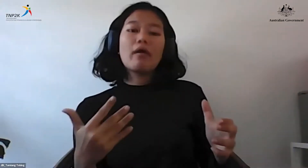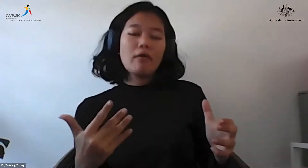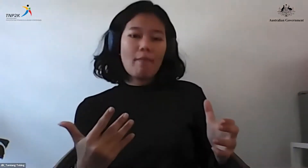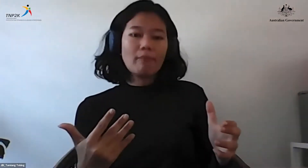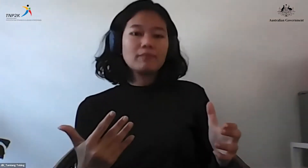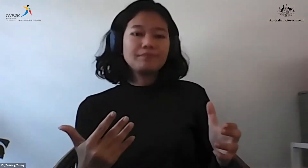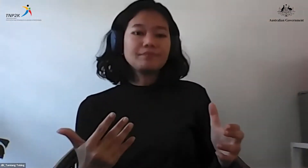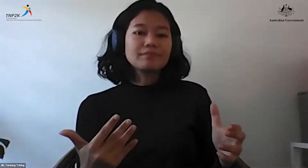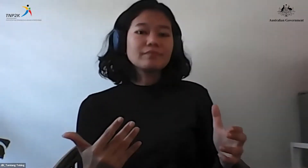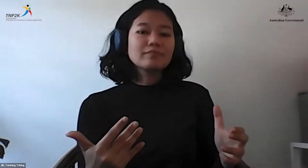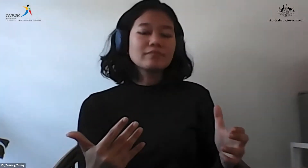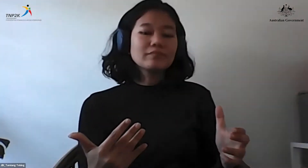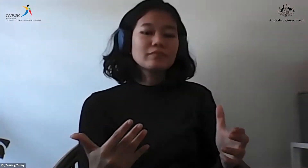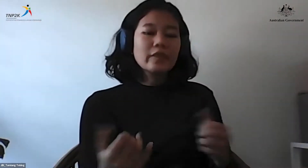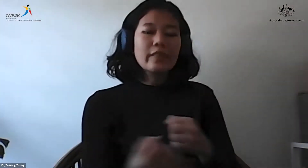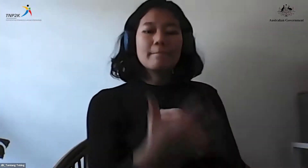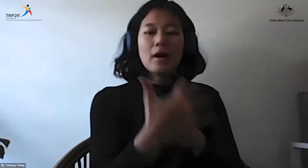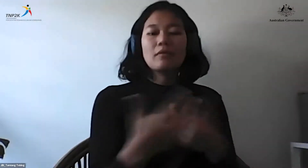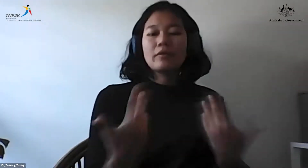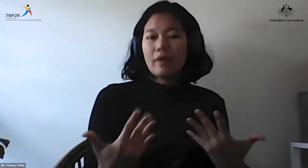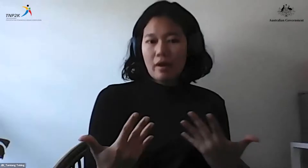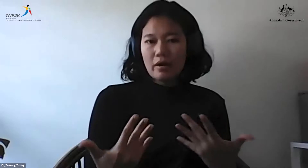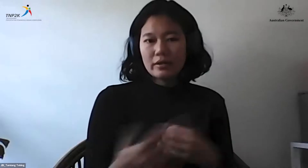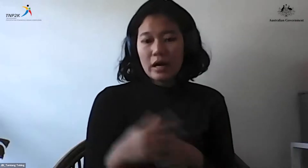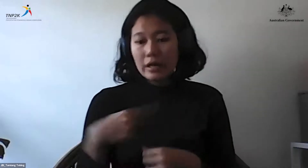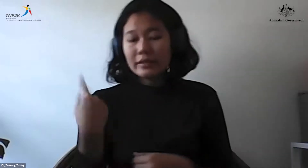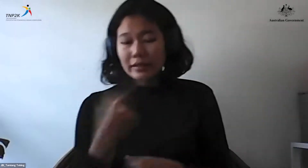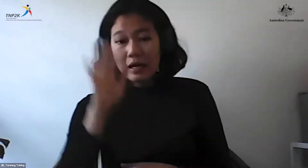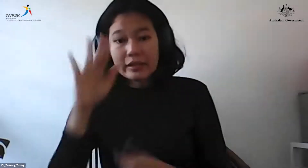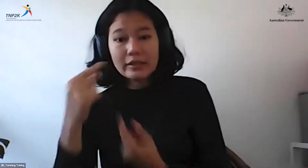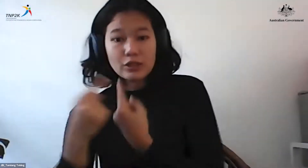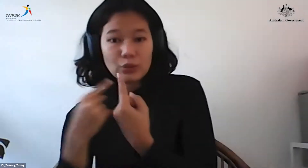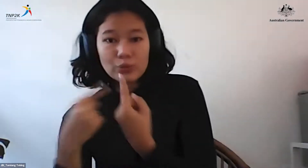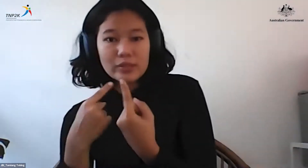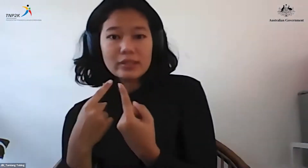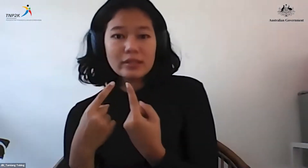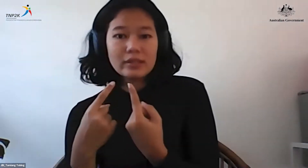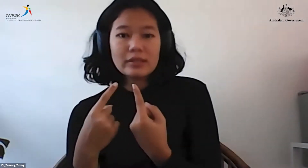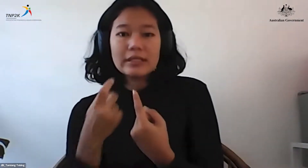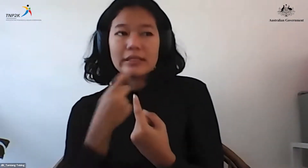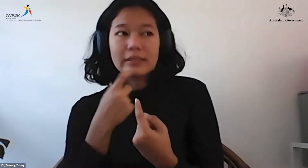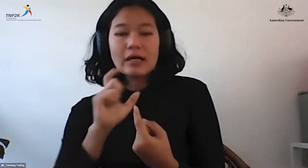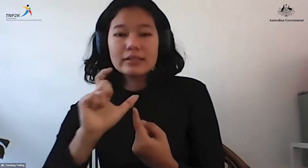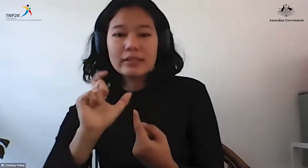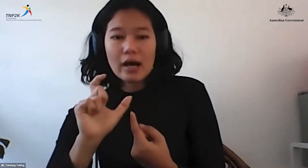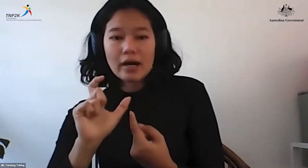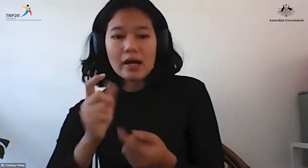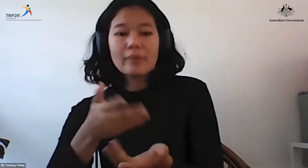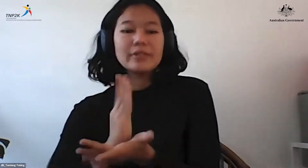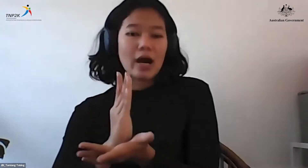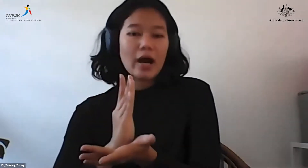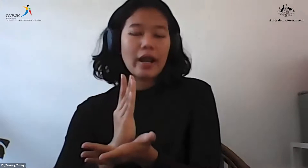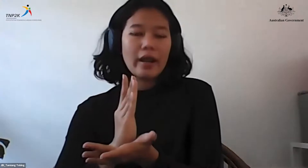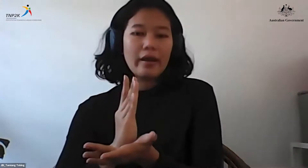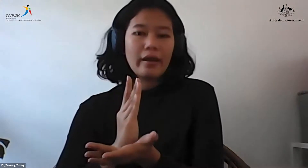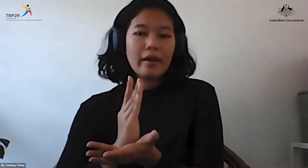bagaimana mereka dipengaruhi, dan kita juga akan mendiskusikan strategi dan kebijakan apa yang kemudian